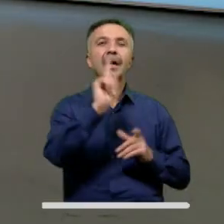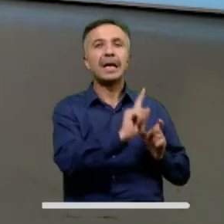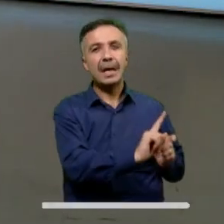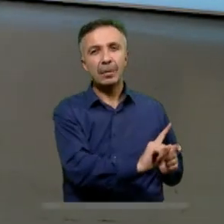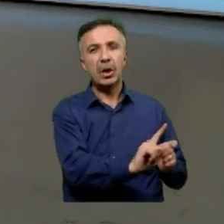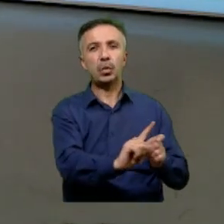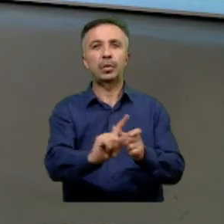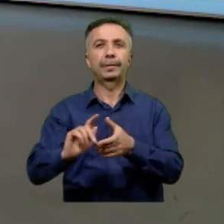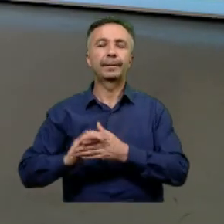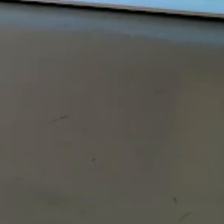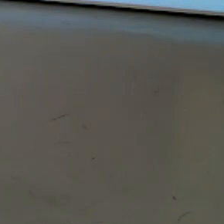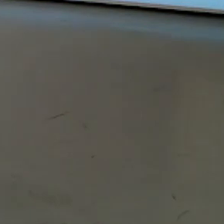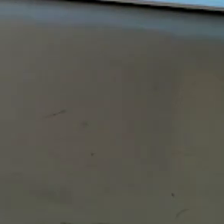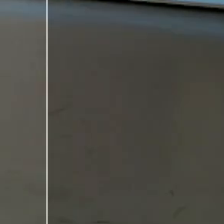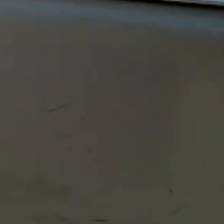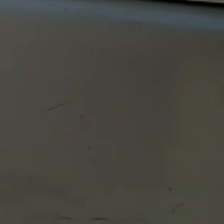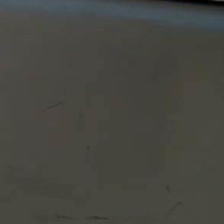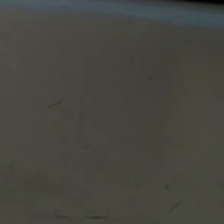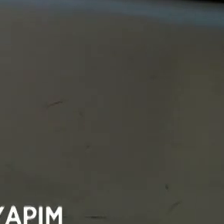olun.